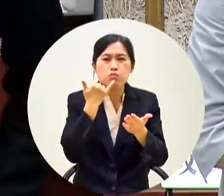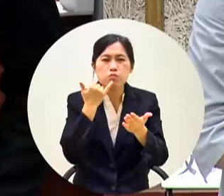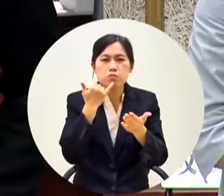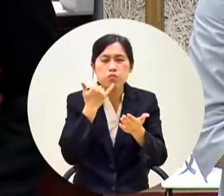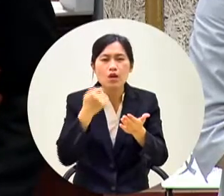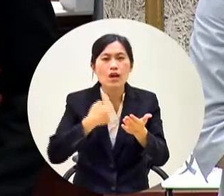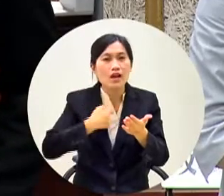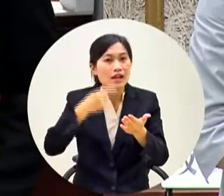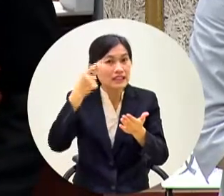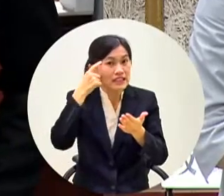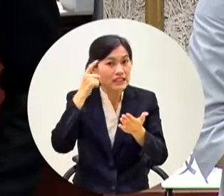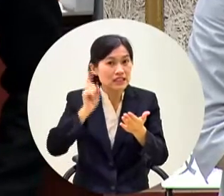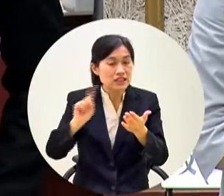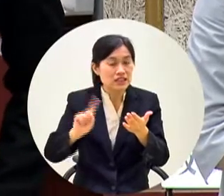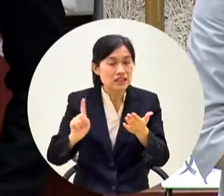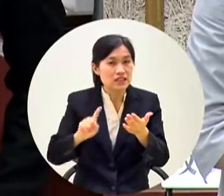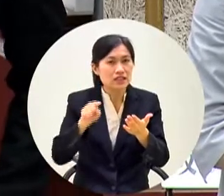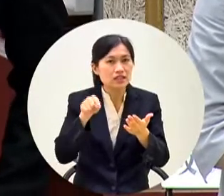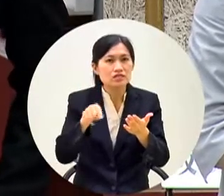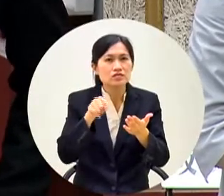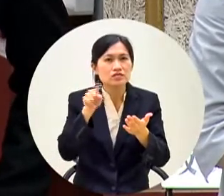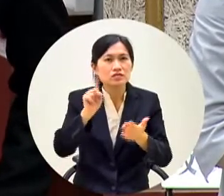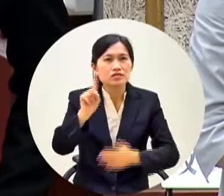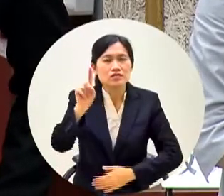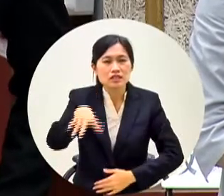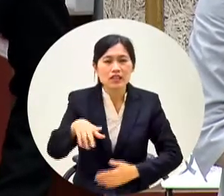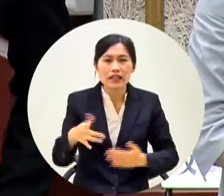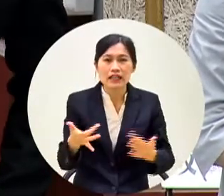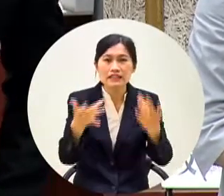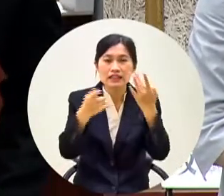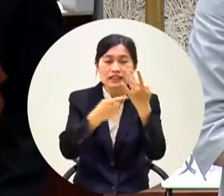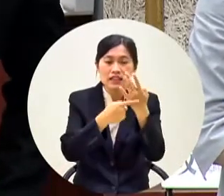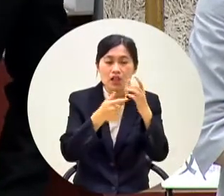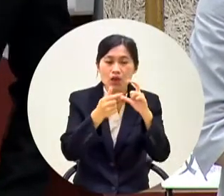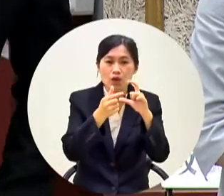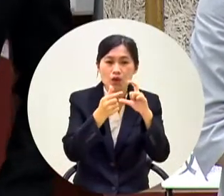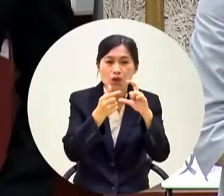像这段伫迄个产业区伫进个倒